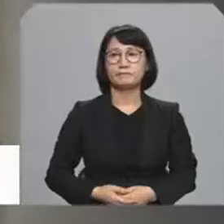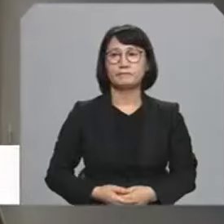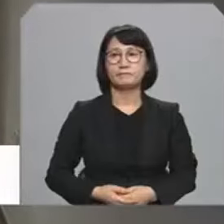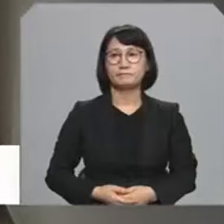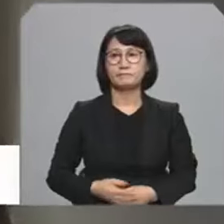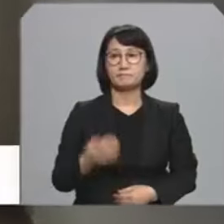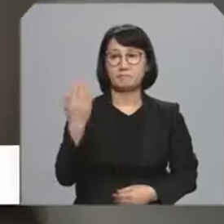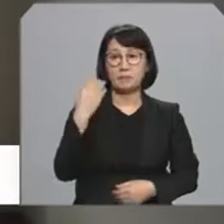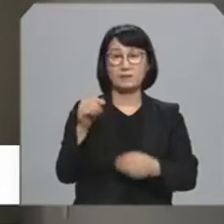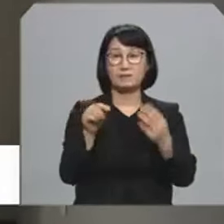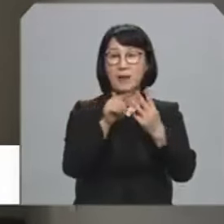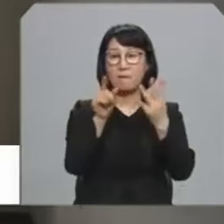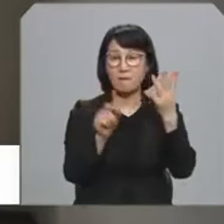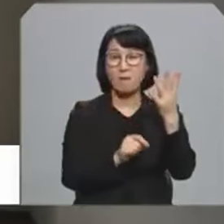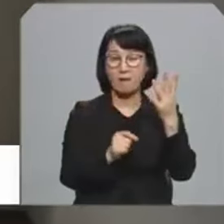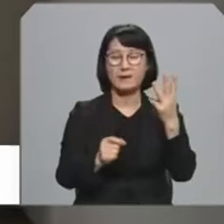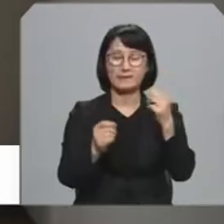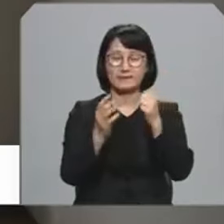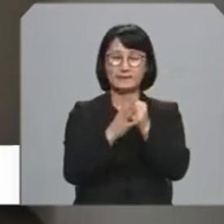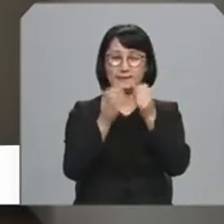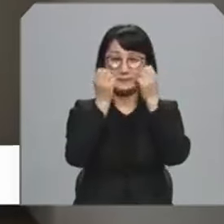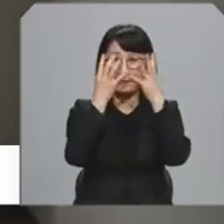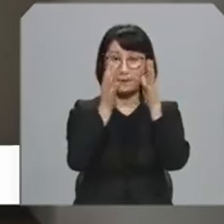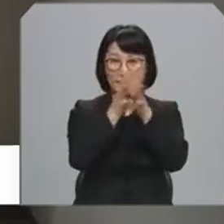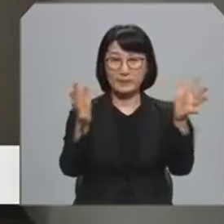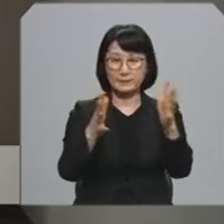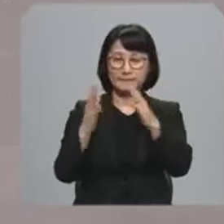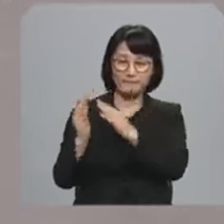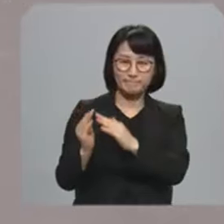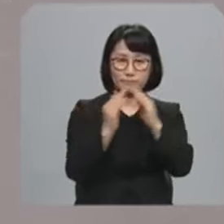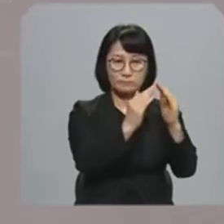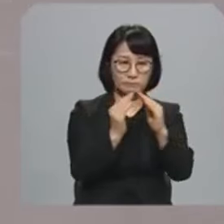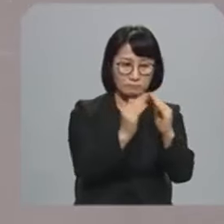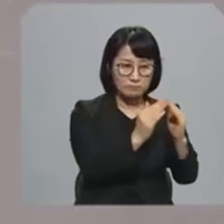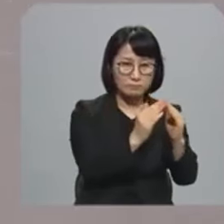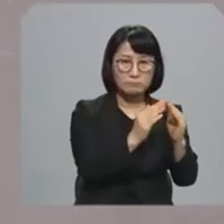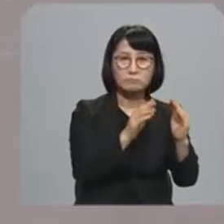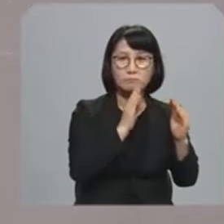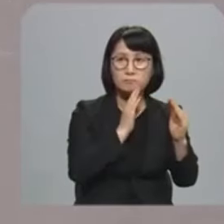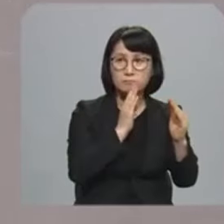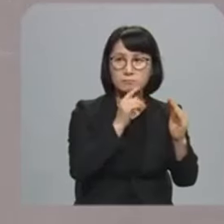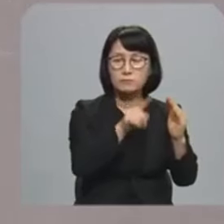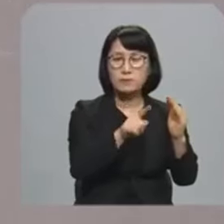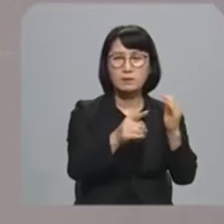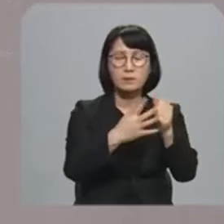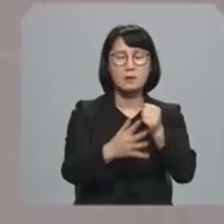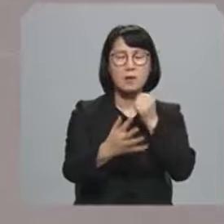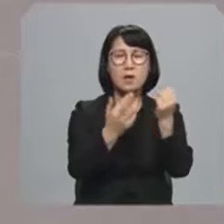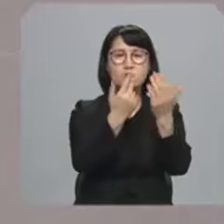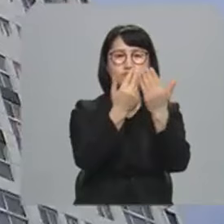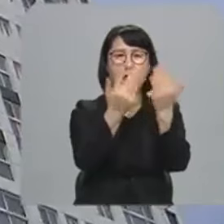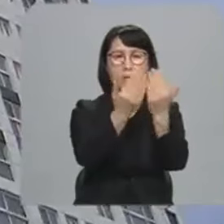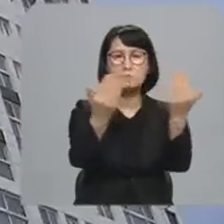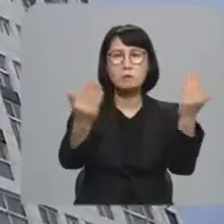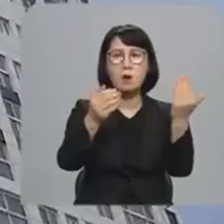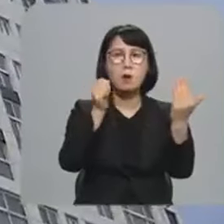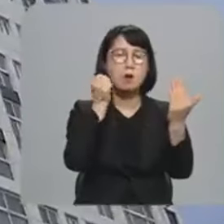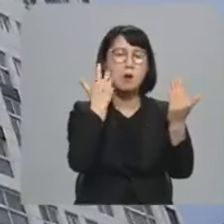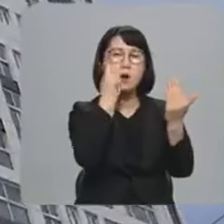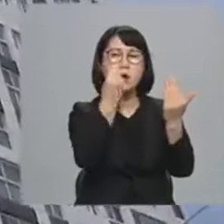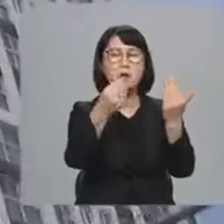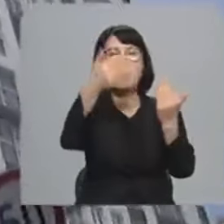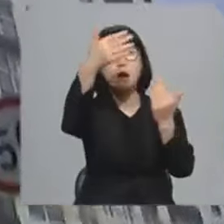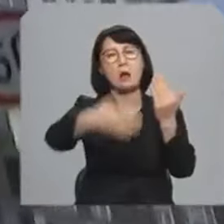지난 3월 입주가 시작된 대구의 한 아파트. 거실 창문 전체가 모텔 건물에 가로막혀 있습니다. 기역자